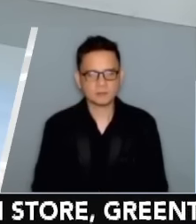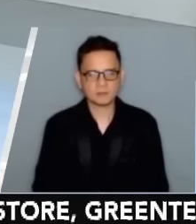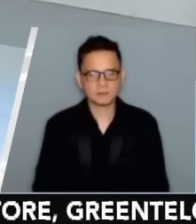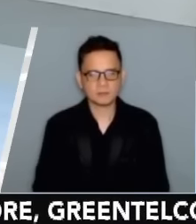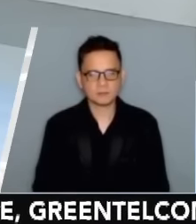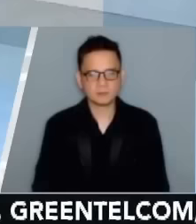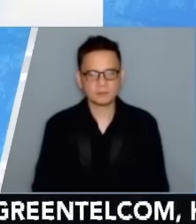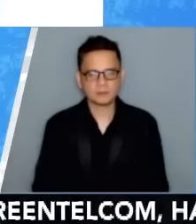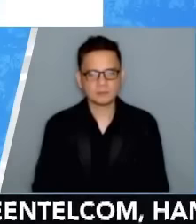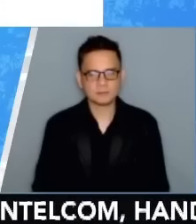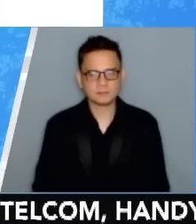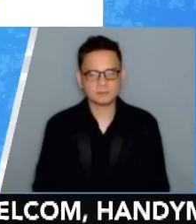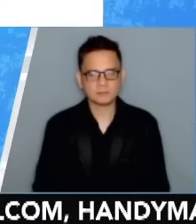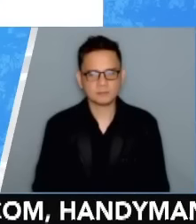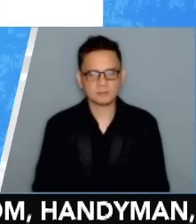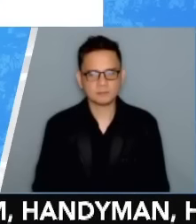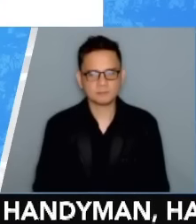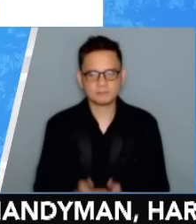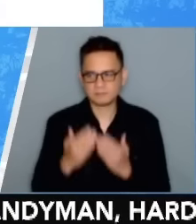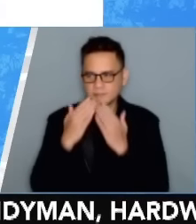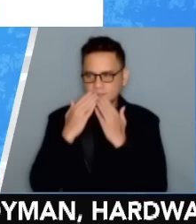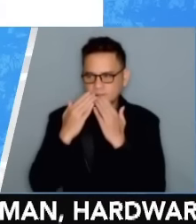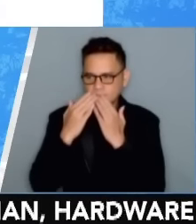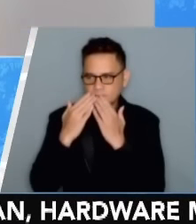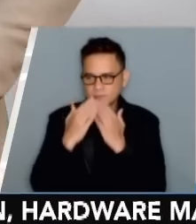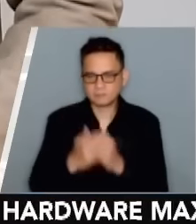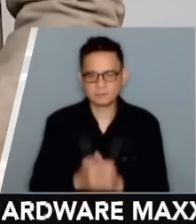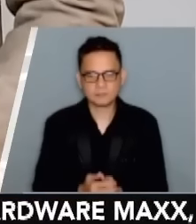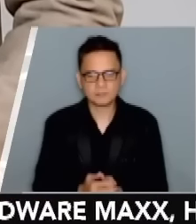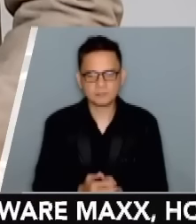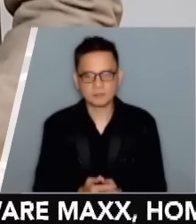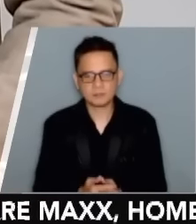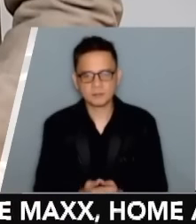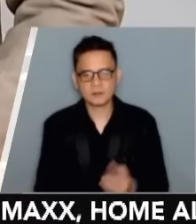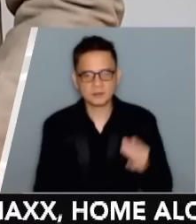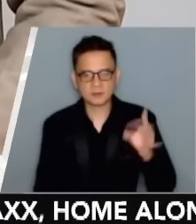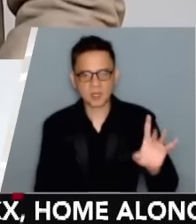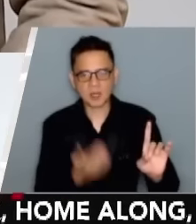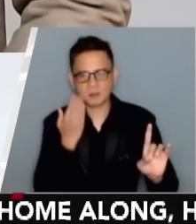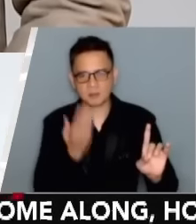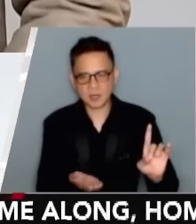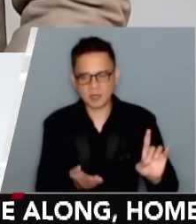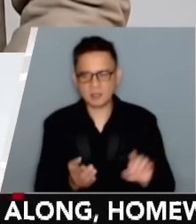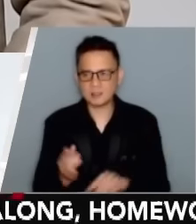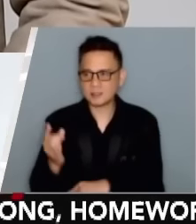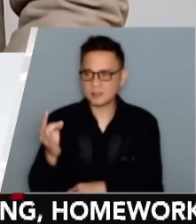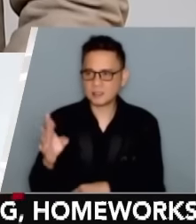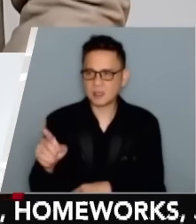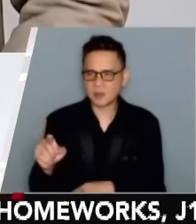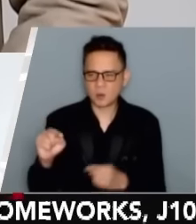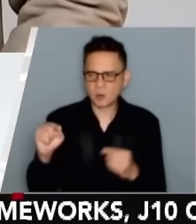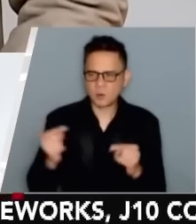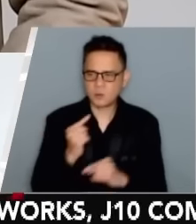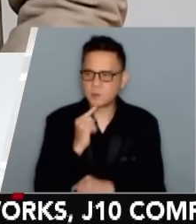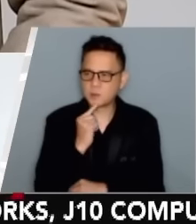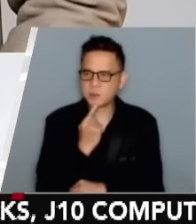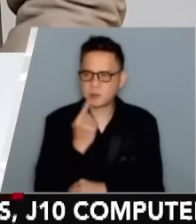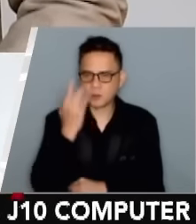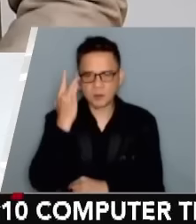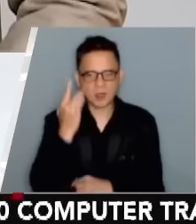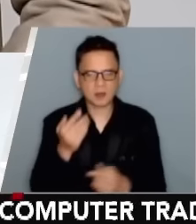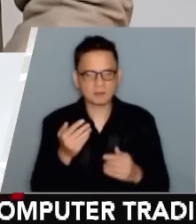Chris Salamat Connie isa ang patay habang isa naman ang critikal sa tatlong magkakahiwalay na aksidenteng kinasangkutan ng